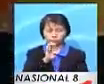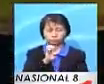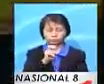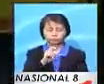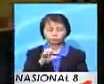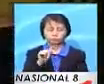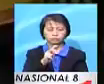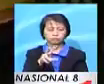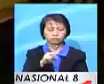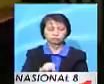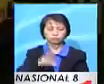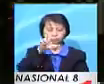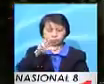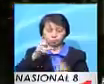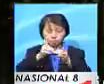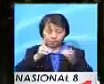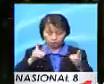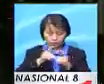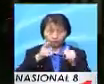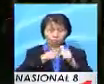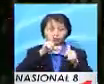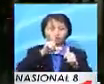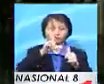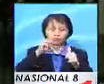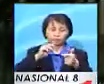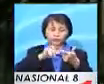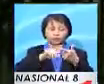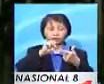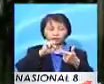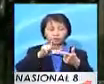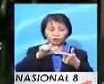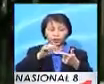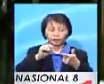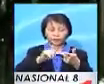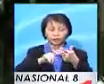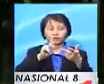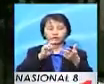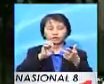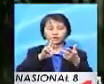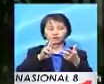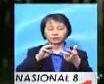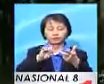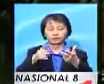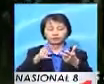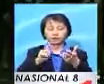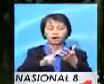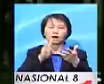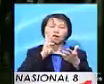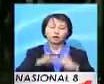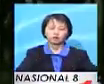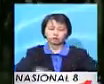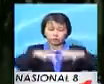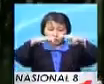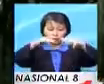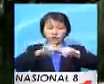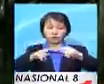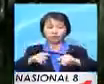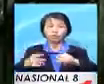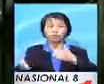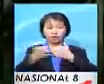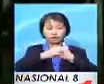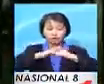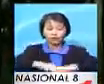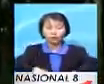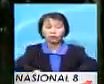Negeri, 3 daerah lain iaitu Larut Matang dan Selama, Kerian dan Manjung turut dinaiki air namun kembali surut